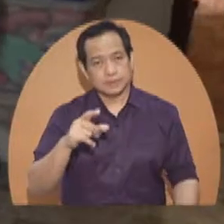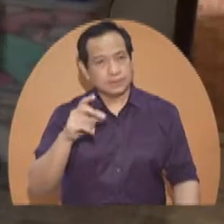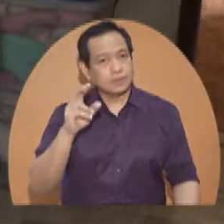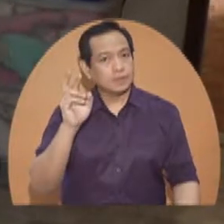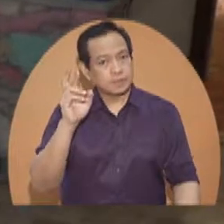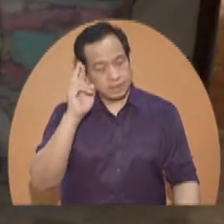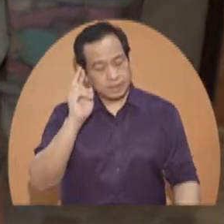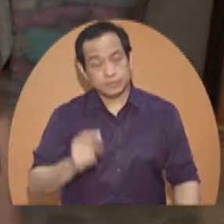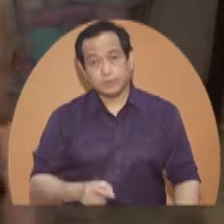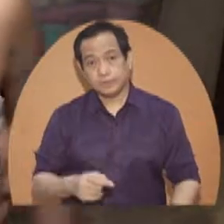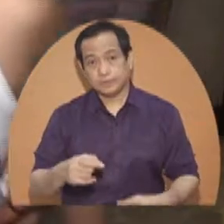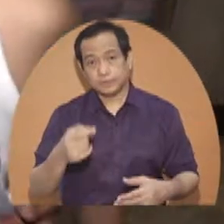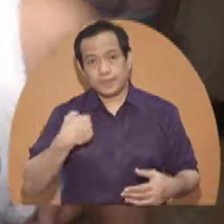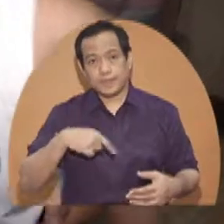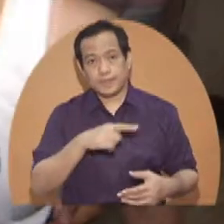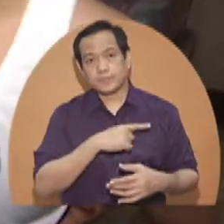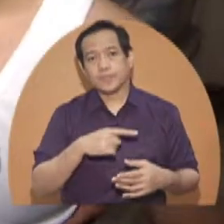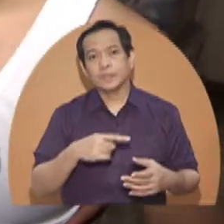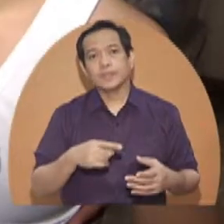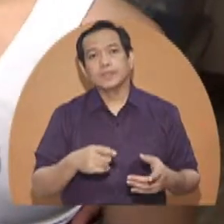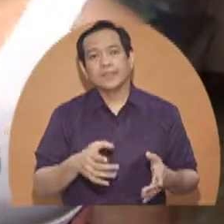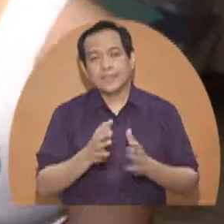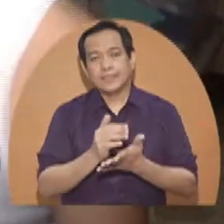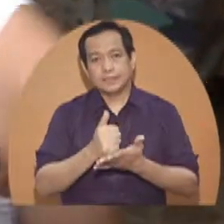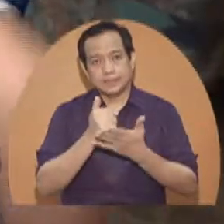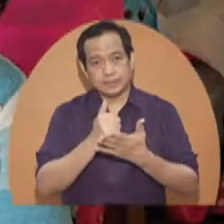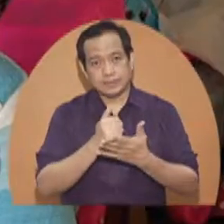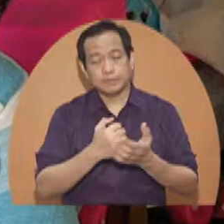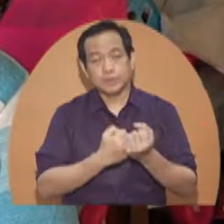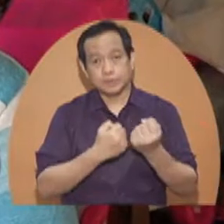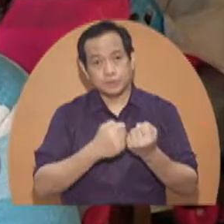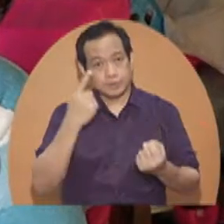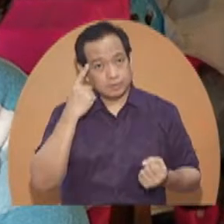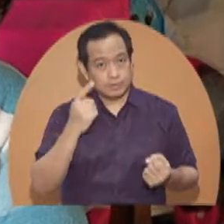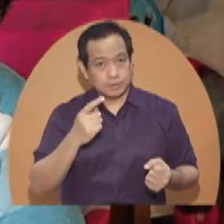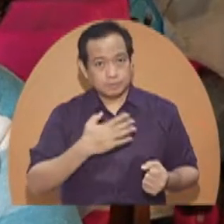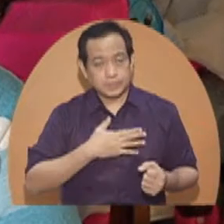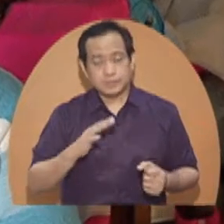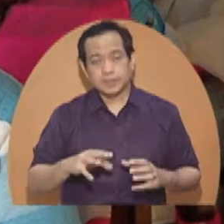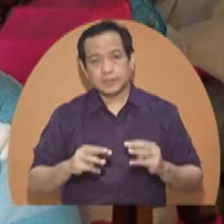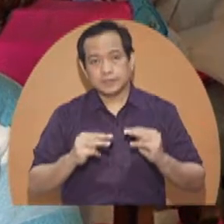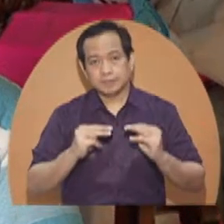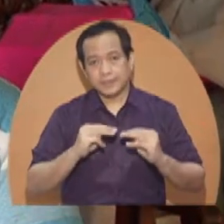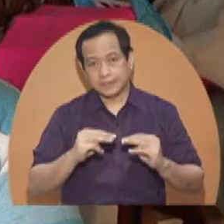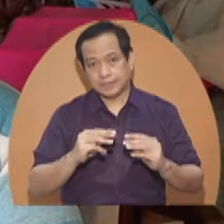konting tulong sa inyo, konting suporta sa maintenance ng bata.